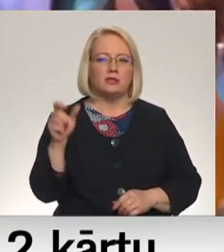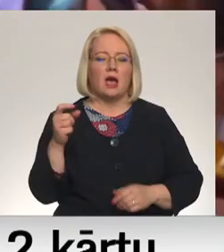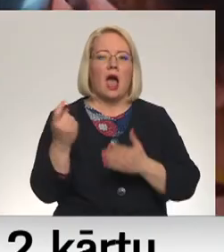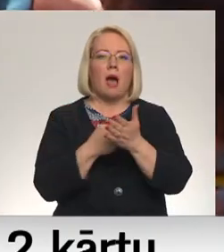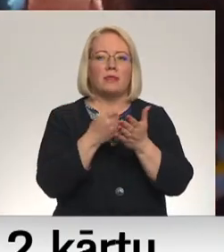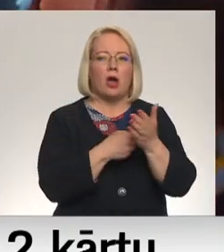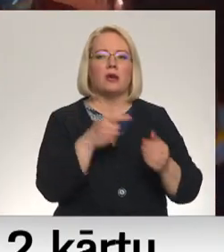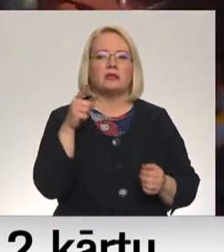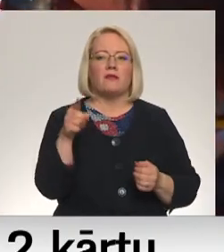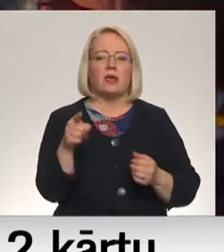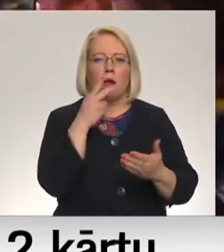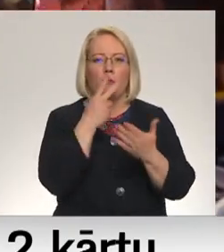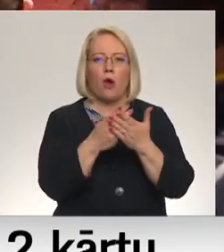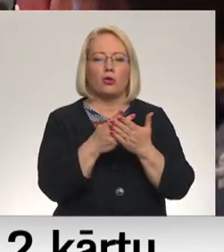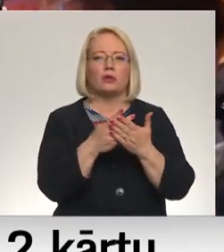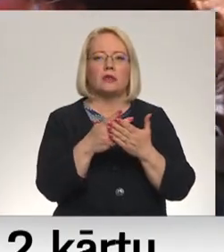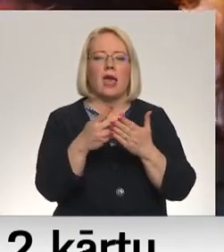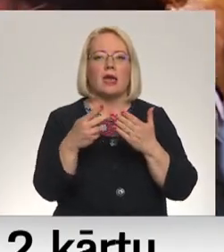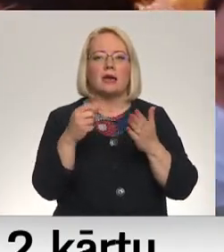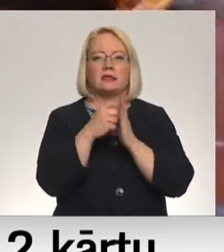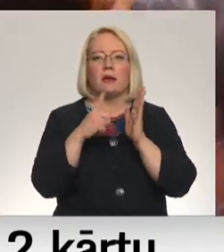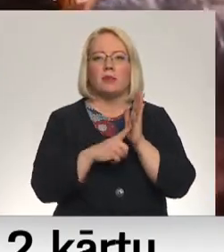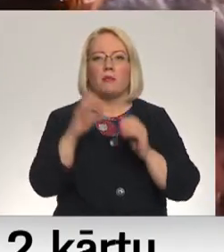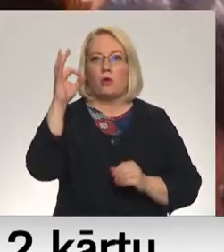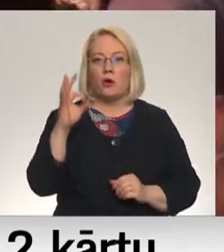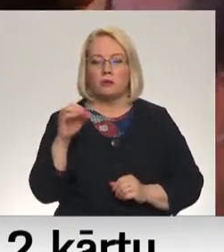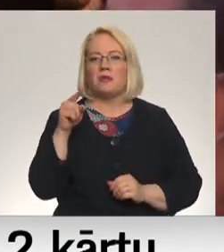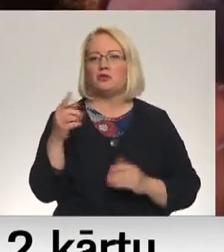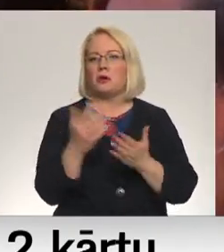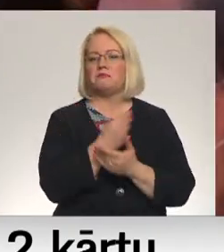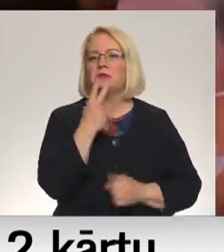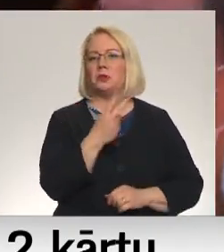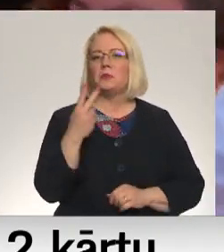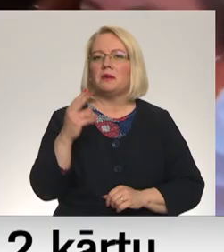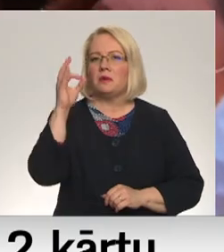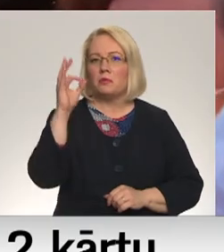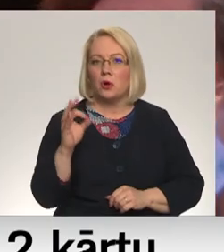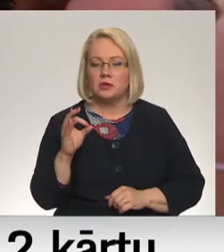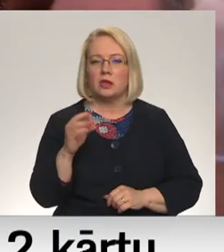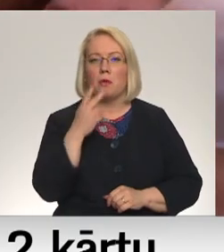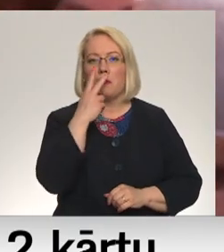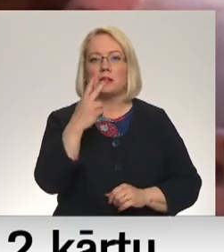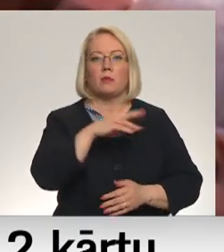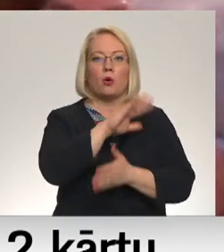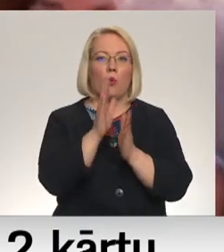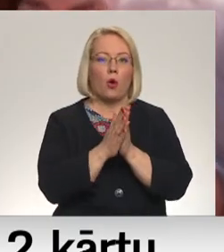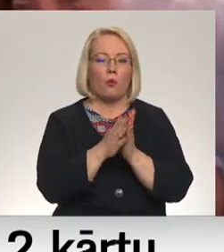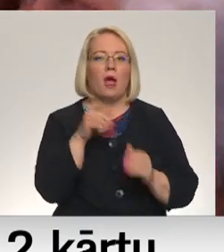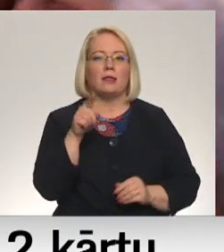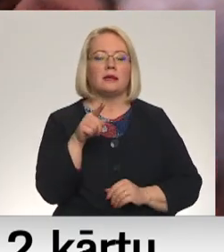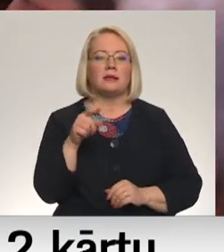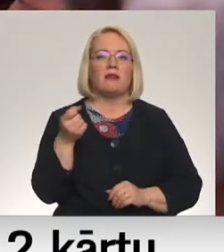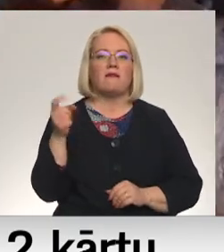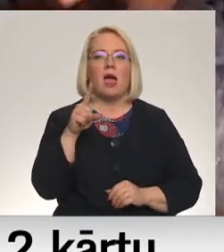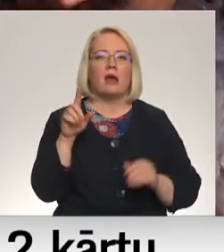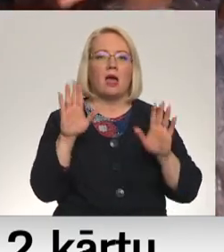vēlēšanām prognozēja 17%, bet viņš ir ieguvis 22%. Un, ja mēs pasamies kopumā, tad tas ir tikai mazliet vairāk